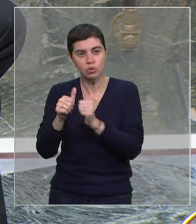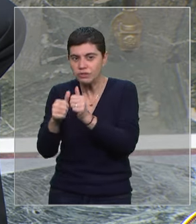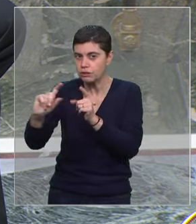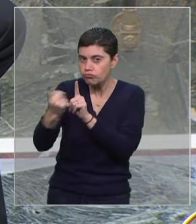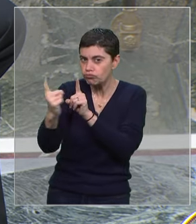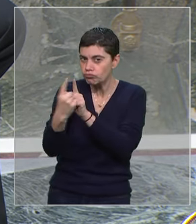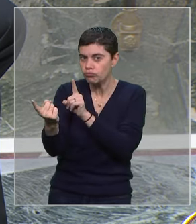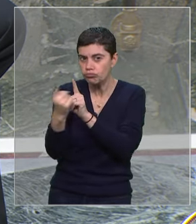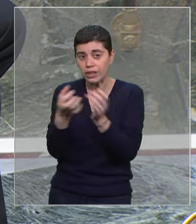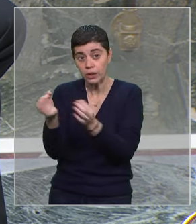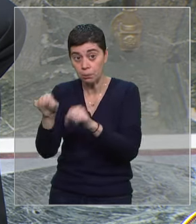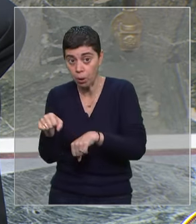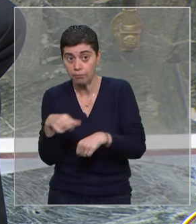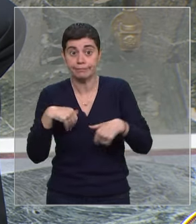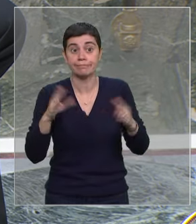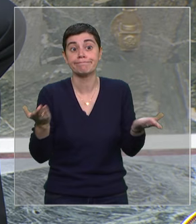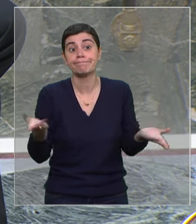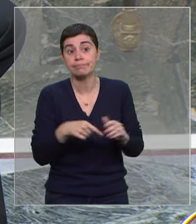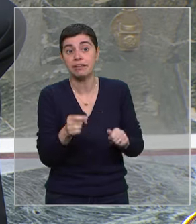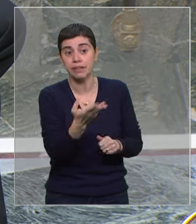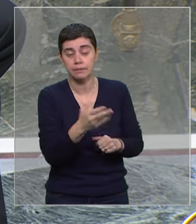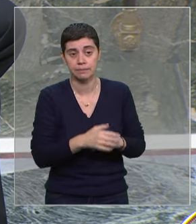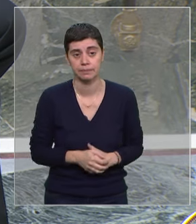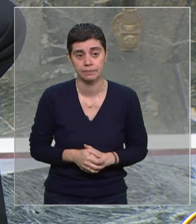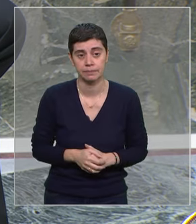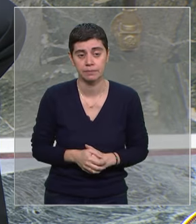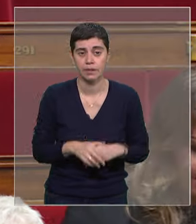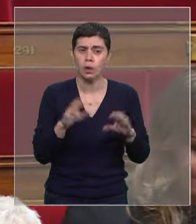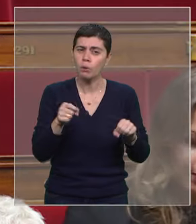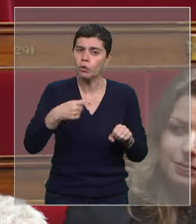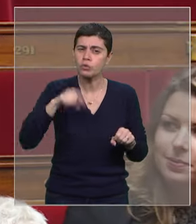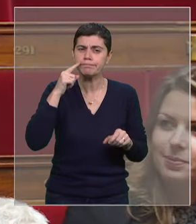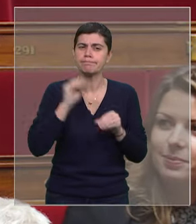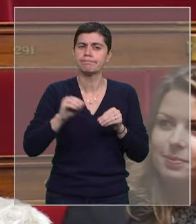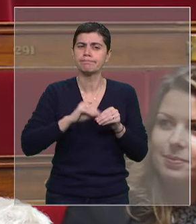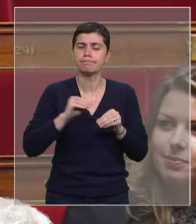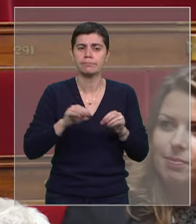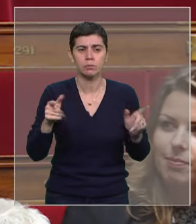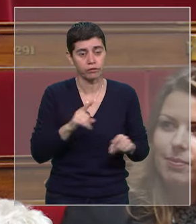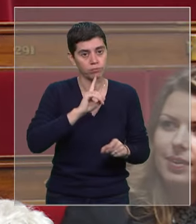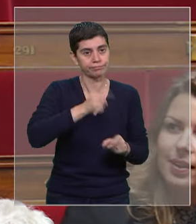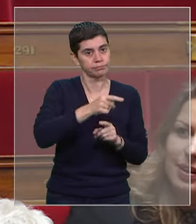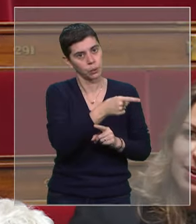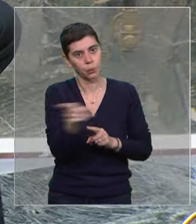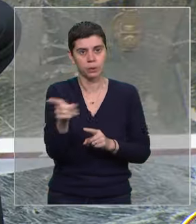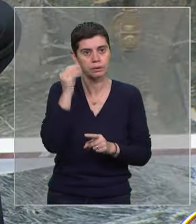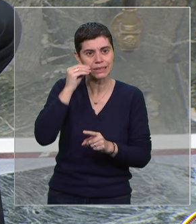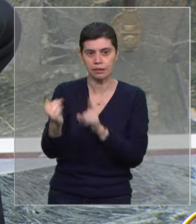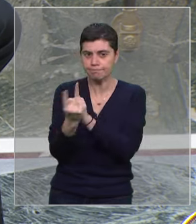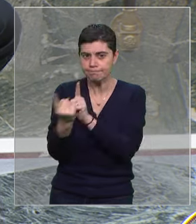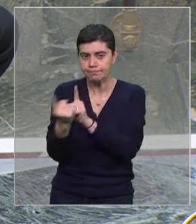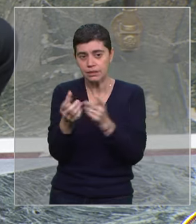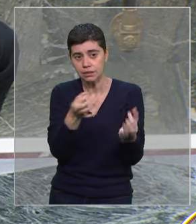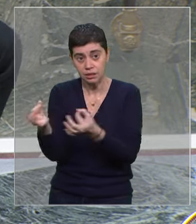personne. Nous pouvons en effet nous poser des questions sur l'injonction ou sur le suivi psychiatrique, et nous connaissons le travail des